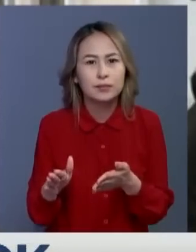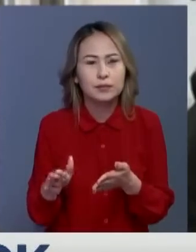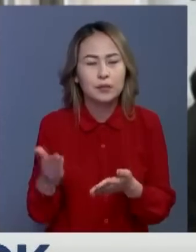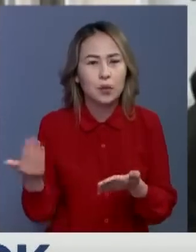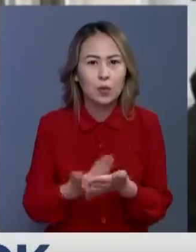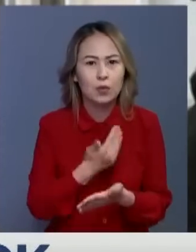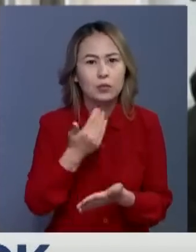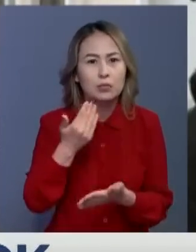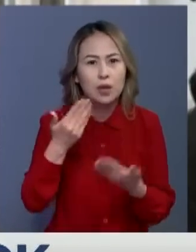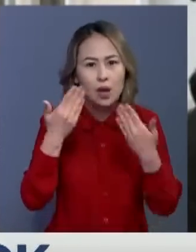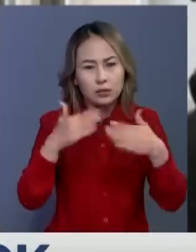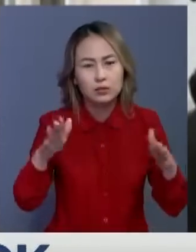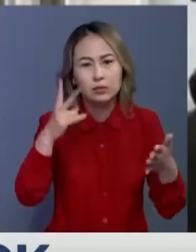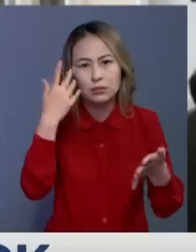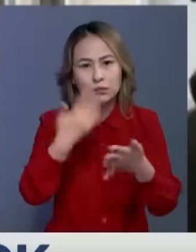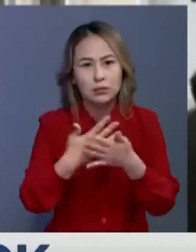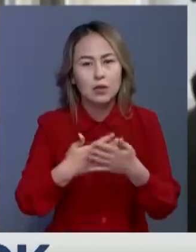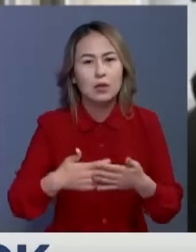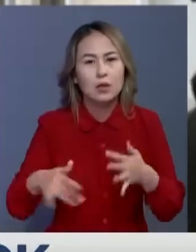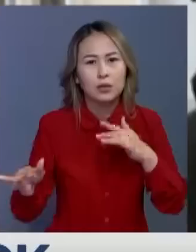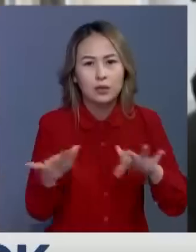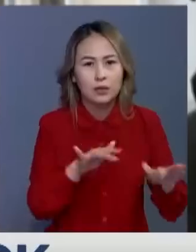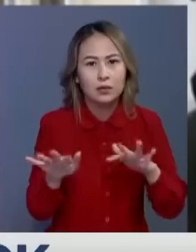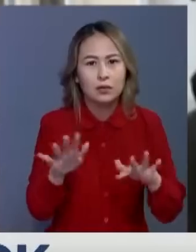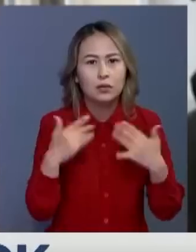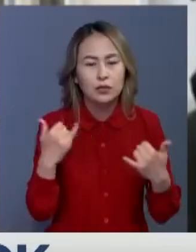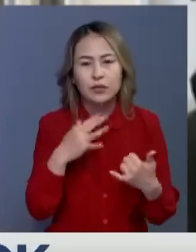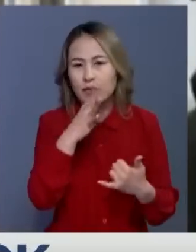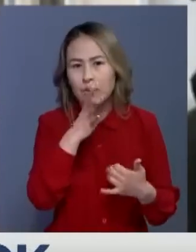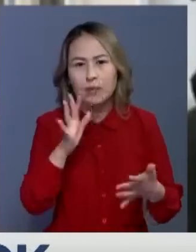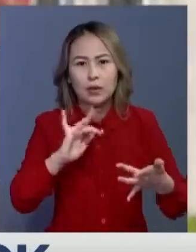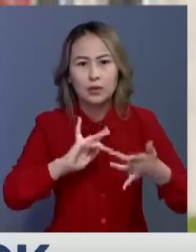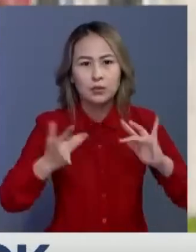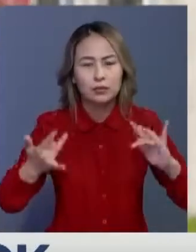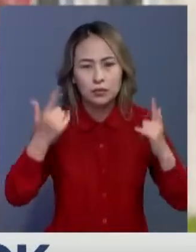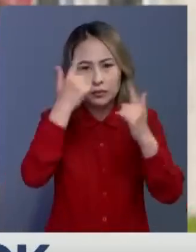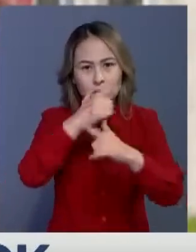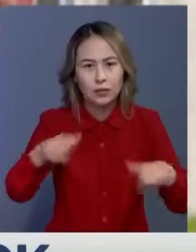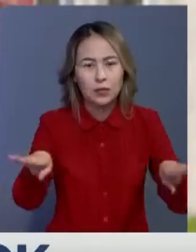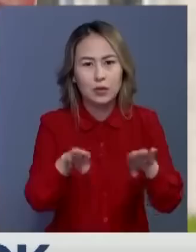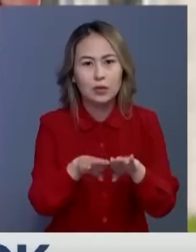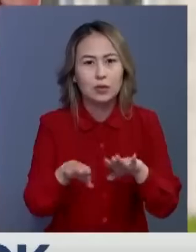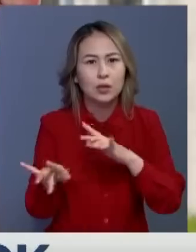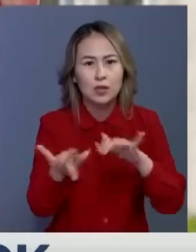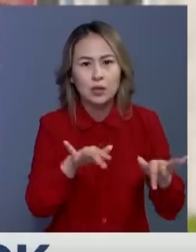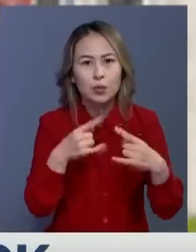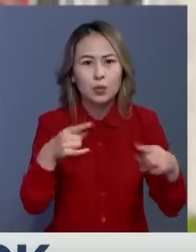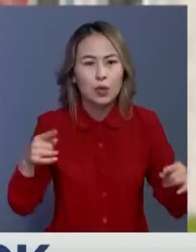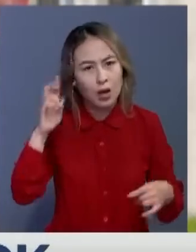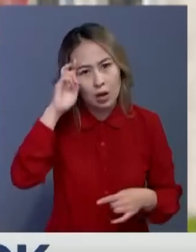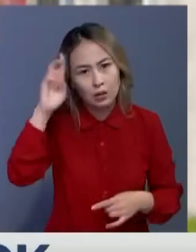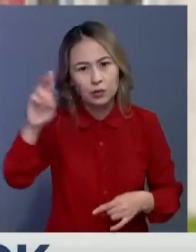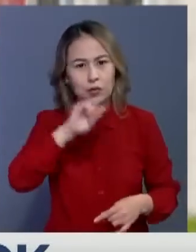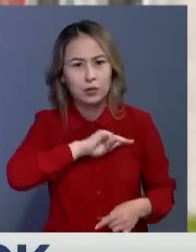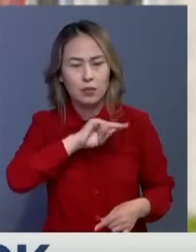қайта ашық түрде осындай іс-әрекеттерді мысалы үшін қазіргі таңда әлеуметтік желіде жариялап отыр. Бұл іс-әрекеттер басқа мемлекеттік